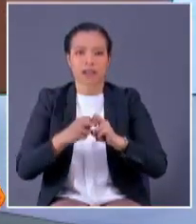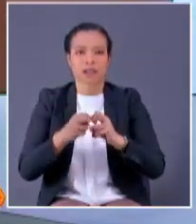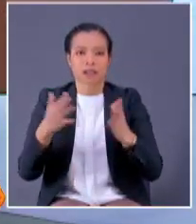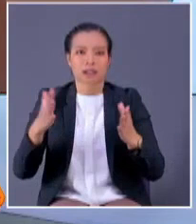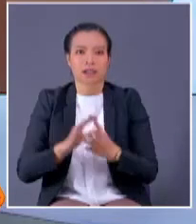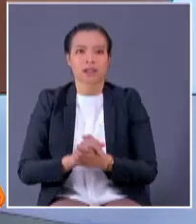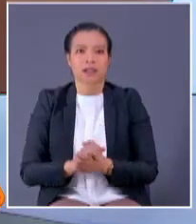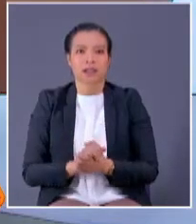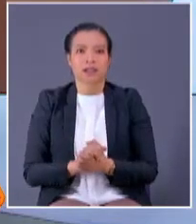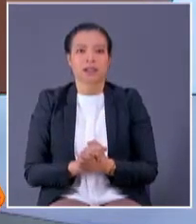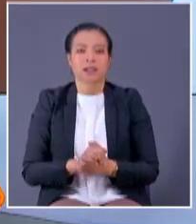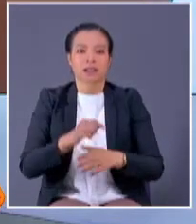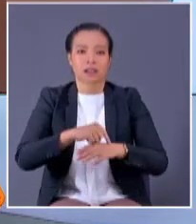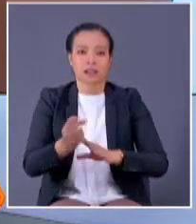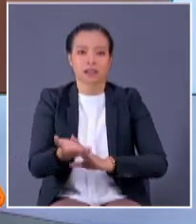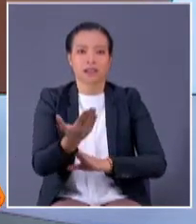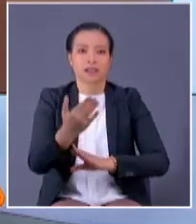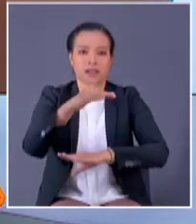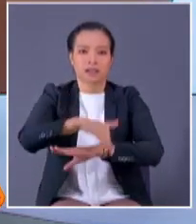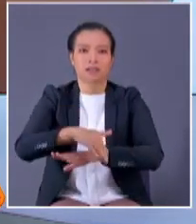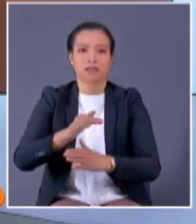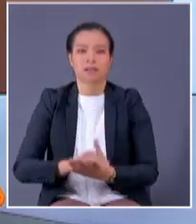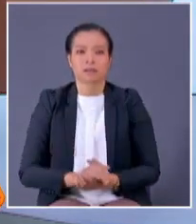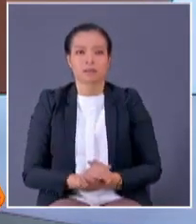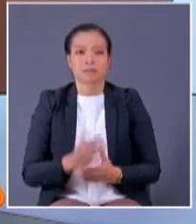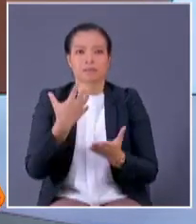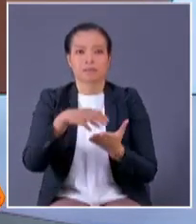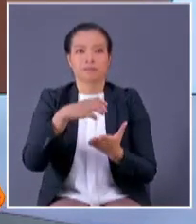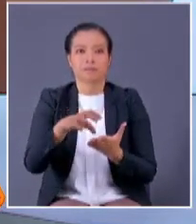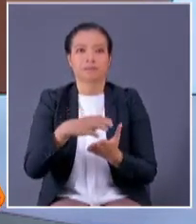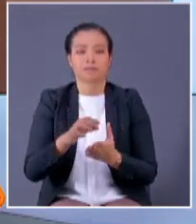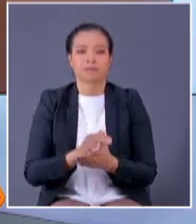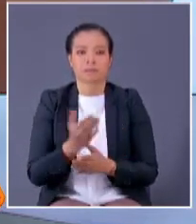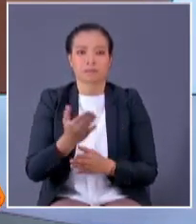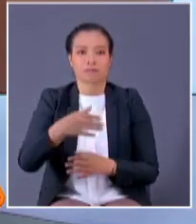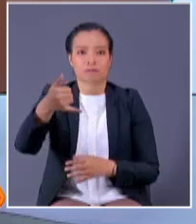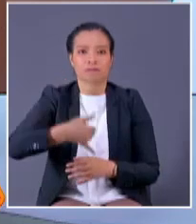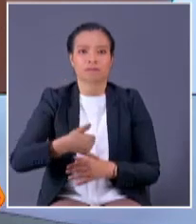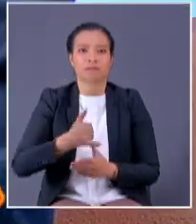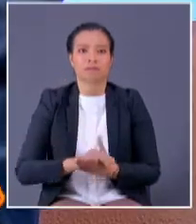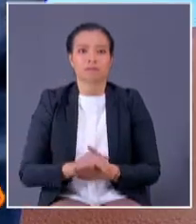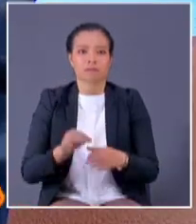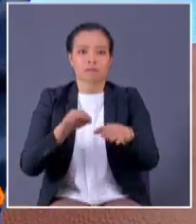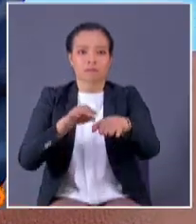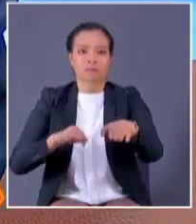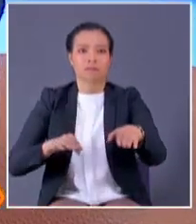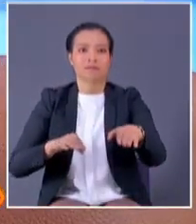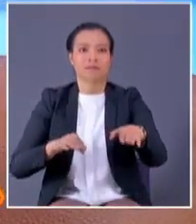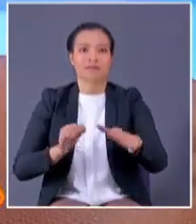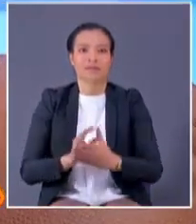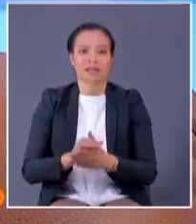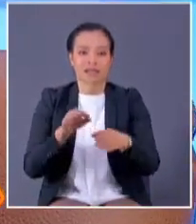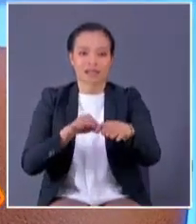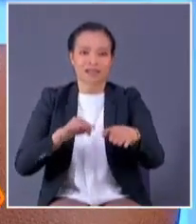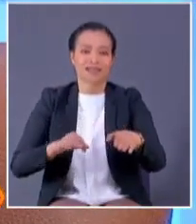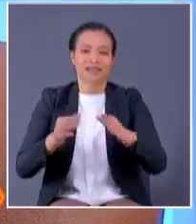นี่ยก็จะช่วง เช้าเย็น เช้ากับเย็น ครับ อย่างที่ผมมาที่นี่นะครับก็รถติดพอสมควรอยู ่ครับผม นะครับ